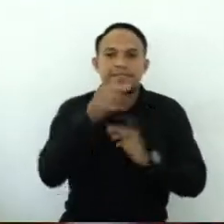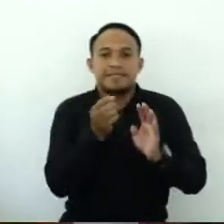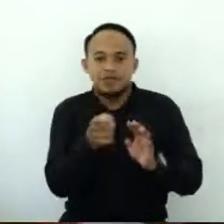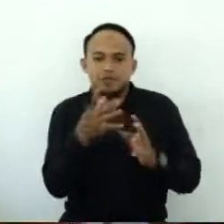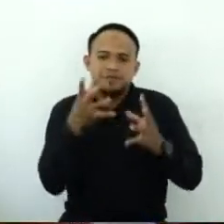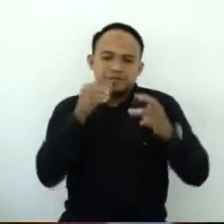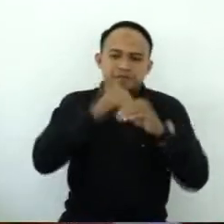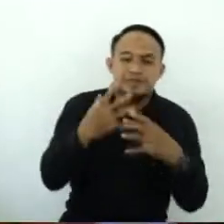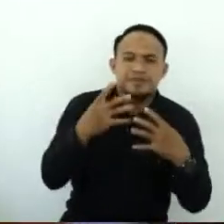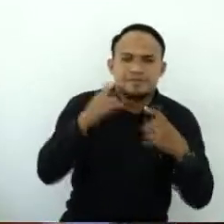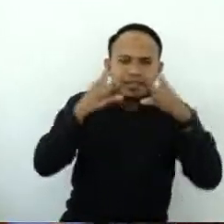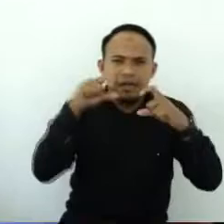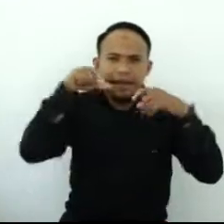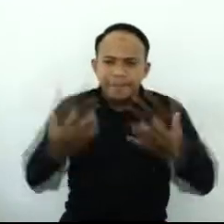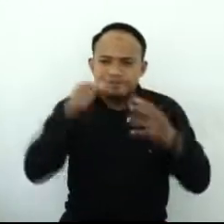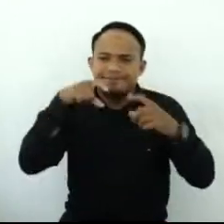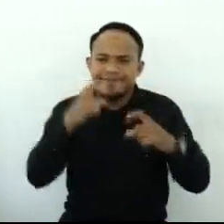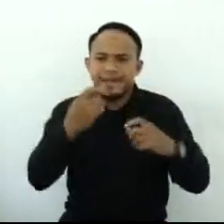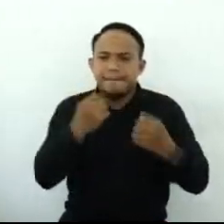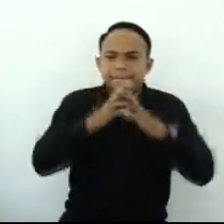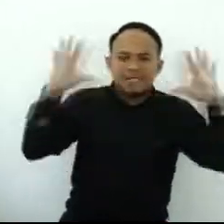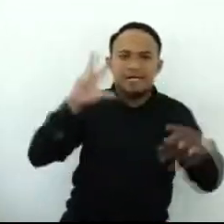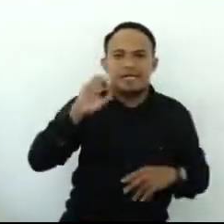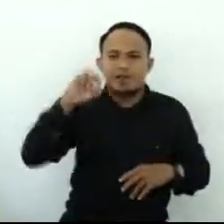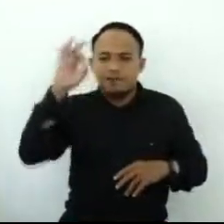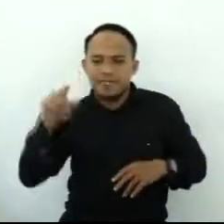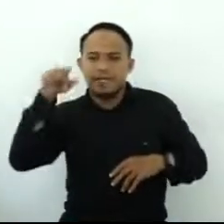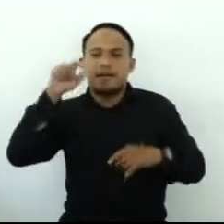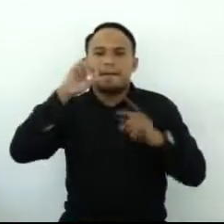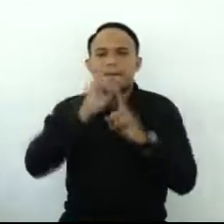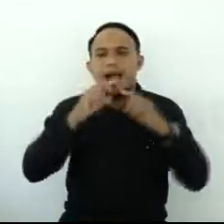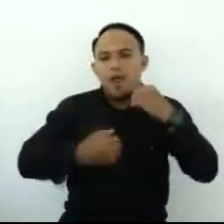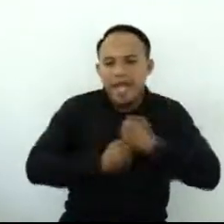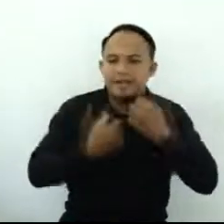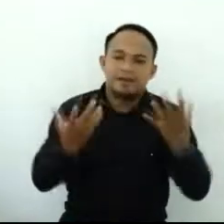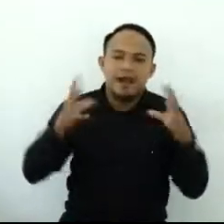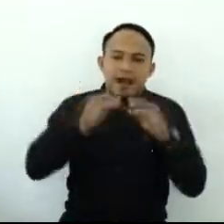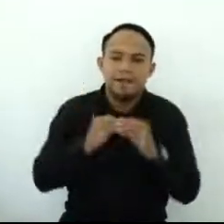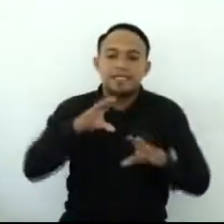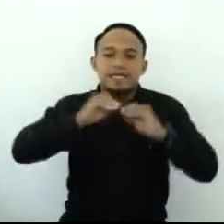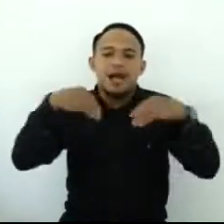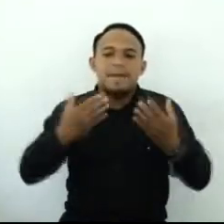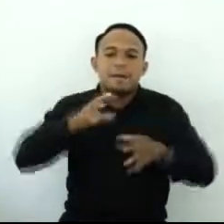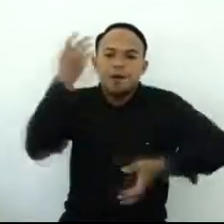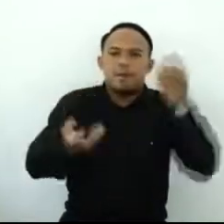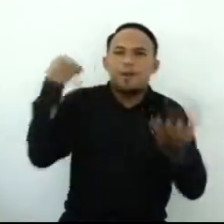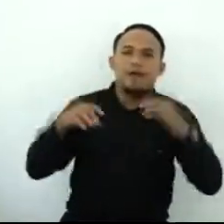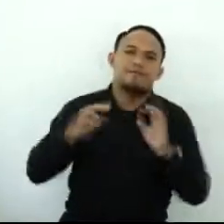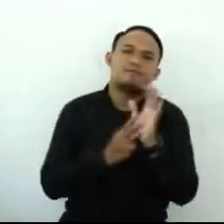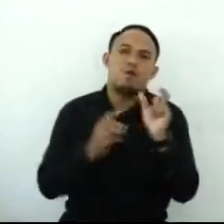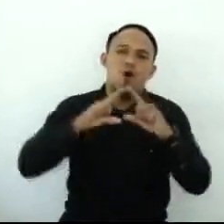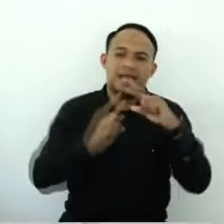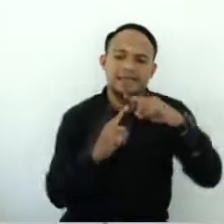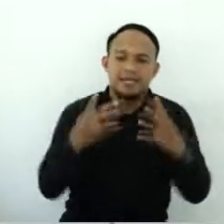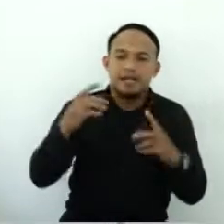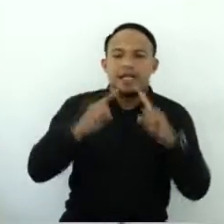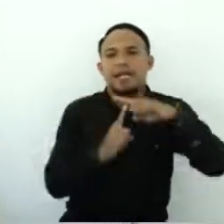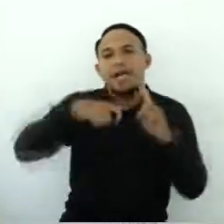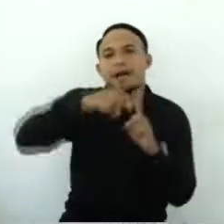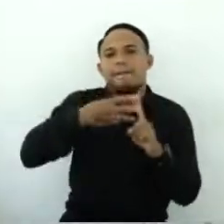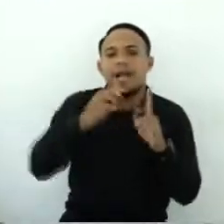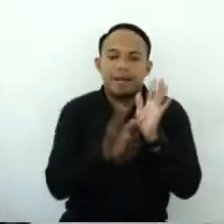tes PCR yang berlangsung gitu Rencananya akan menyasar 300 pegawai dan tenaga kerja bongkar